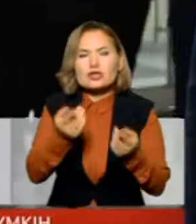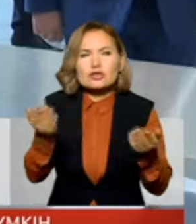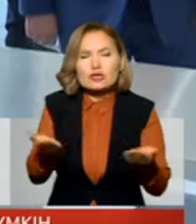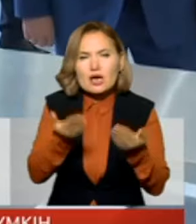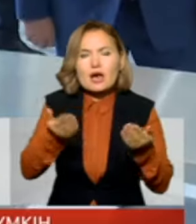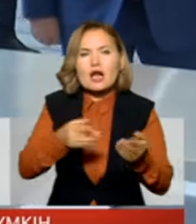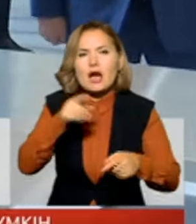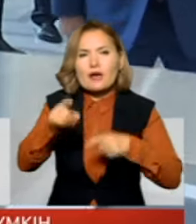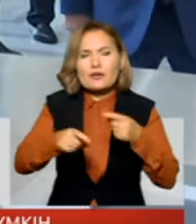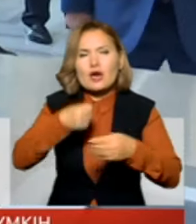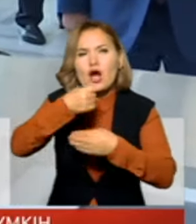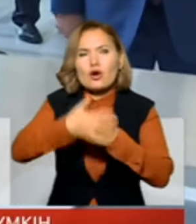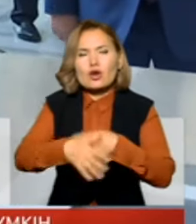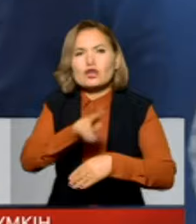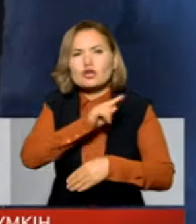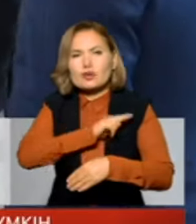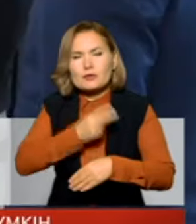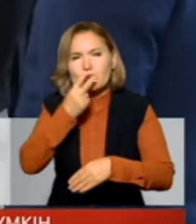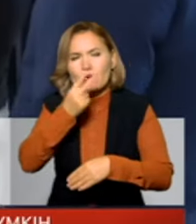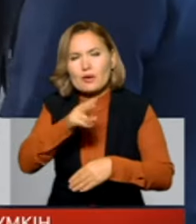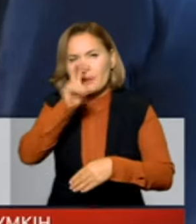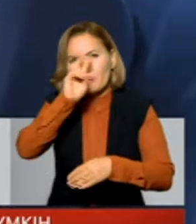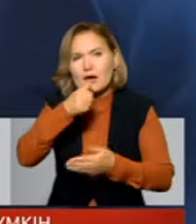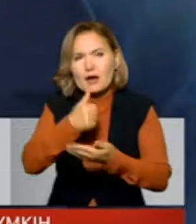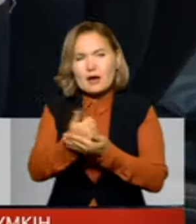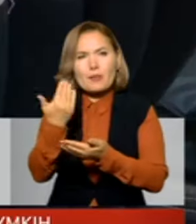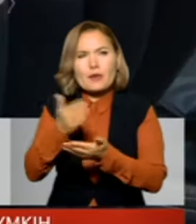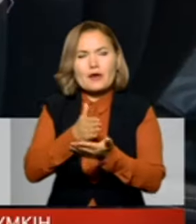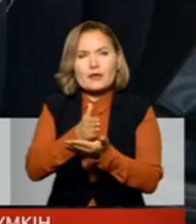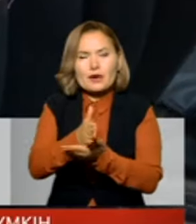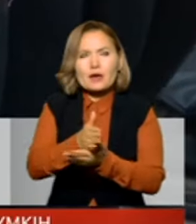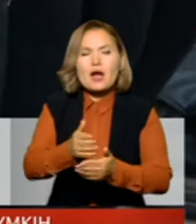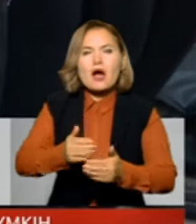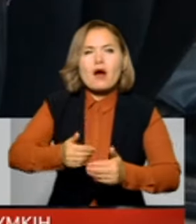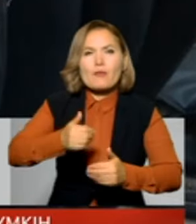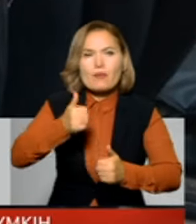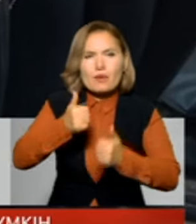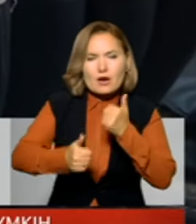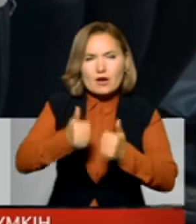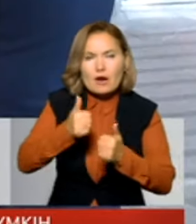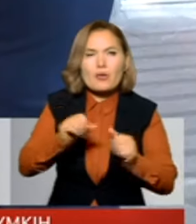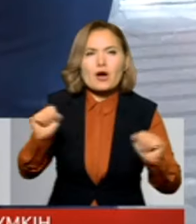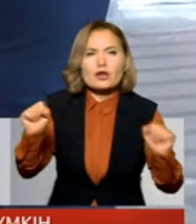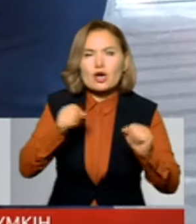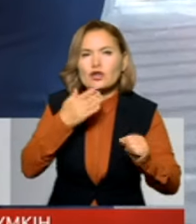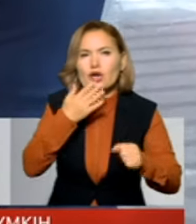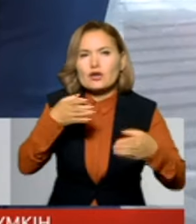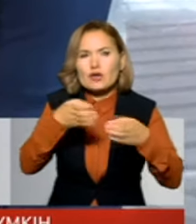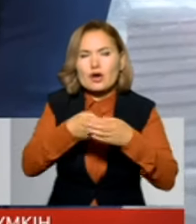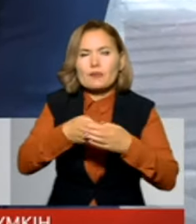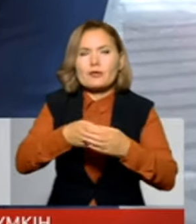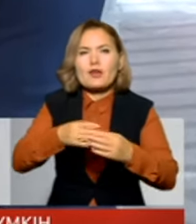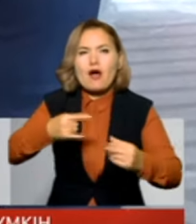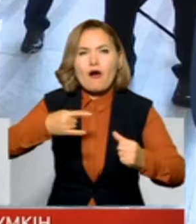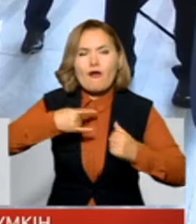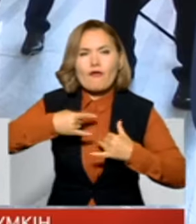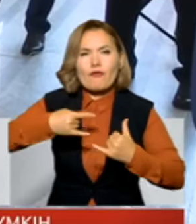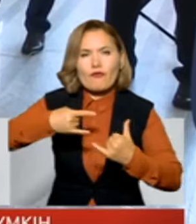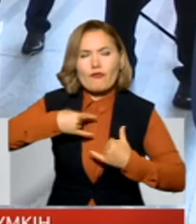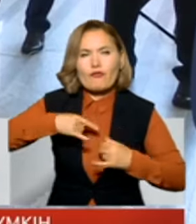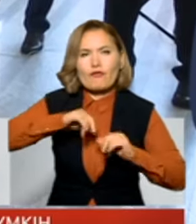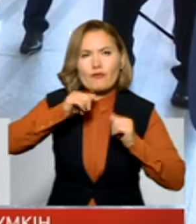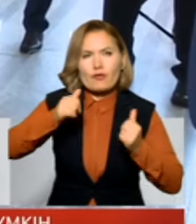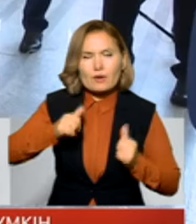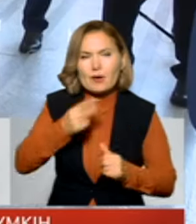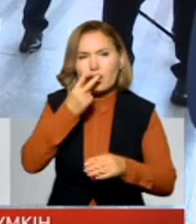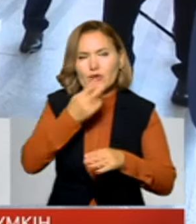орналасқан аккредиттеу орталығының жұмысымен танысты. Мемлекет басшысы байрақты бәсекеде бақ сынайтын ұлттық құраманың киім үлгісімен танысты. Халықаралық